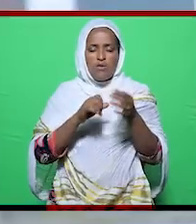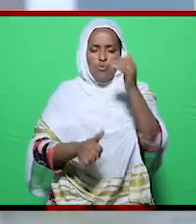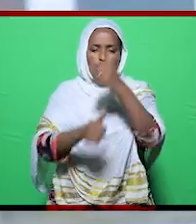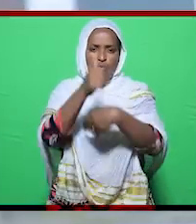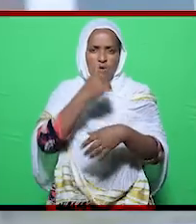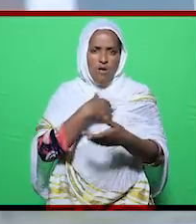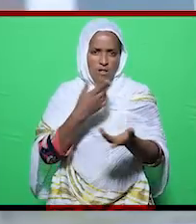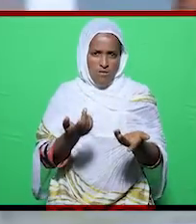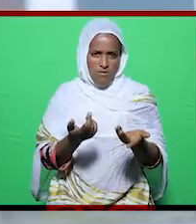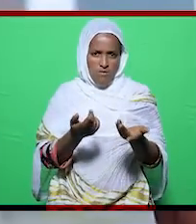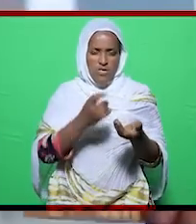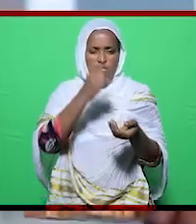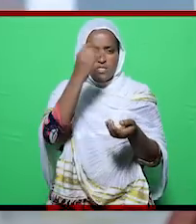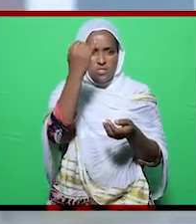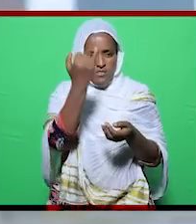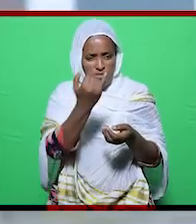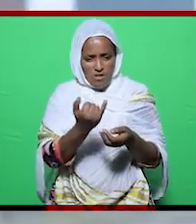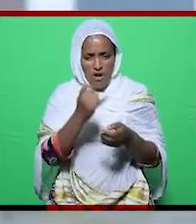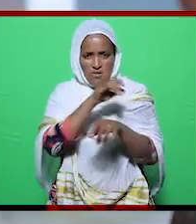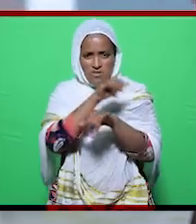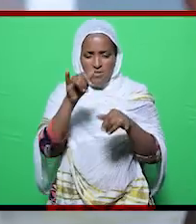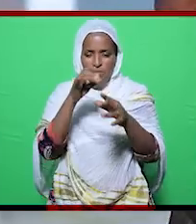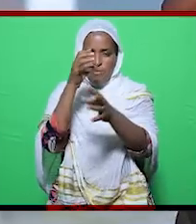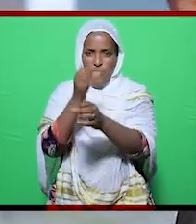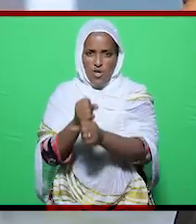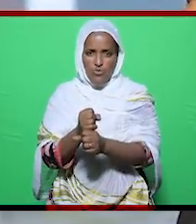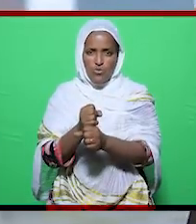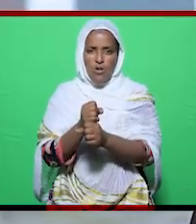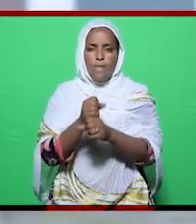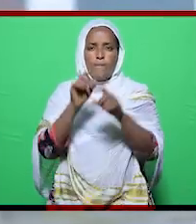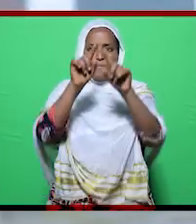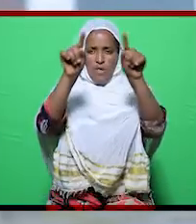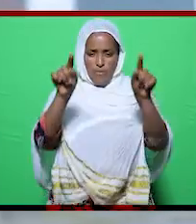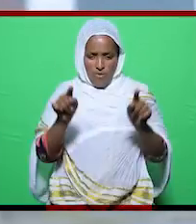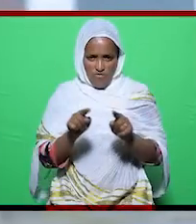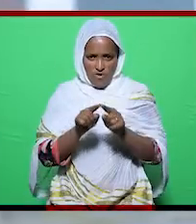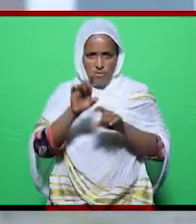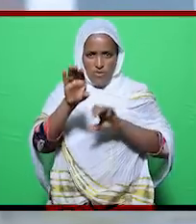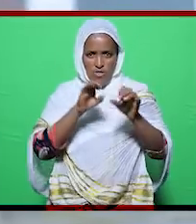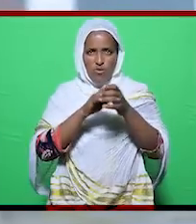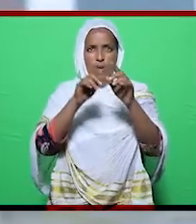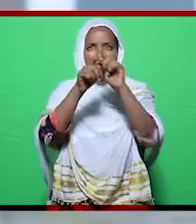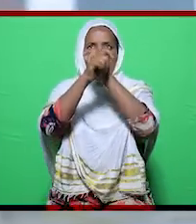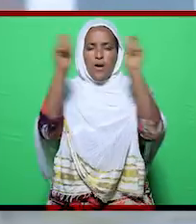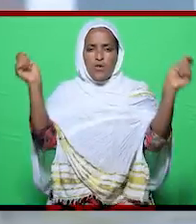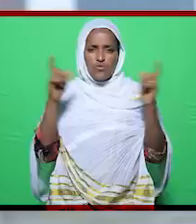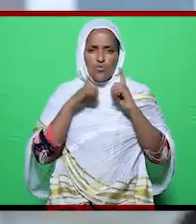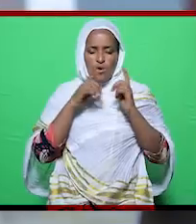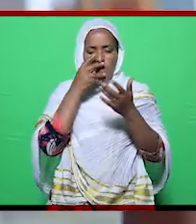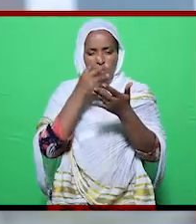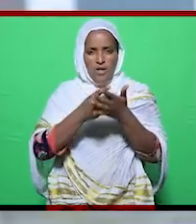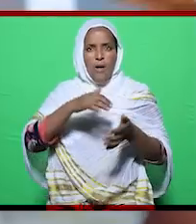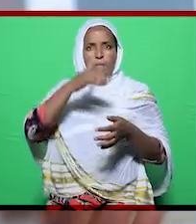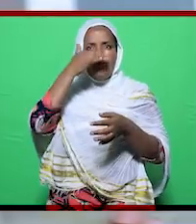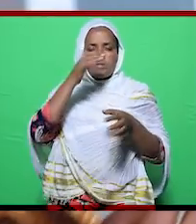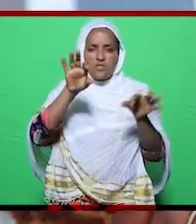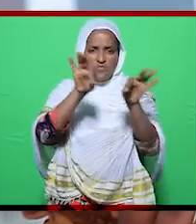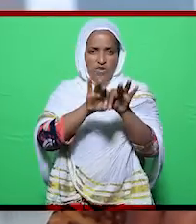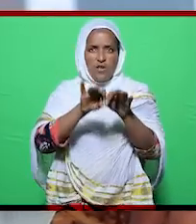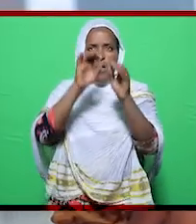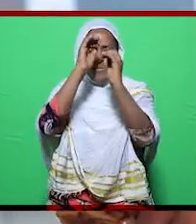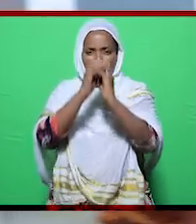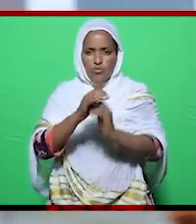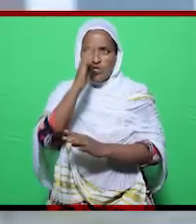የሚሄደው። ስለዚህ ጥንቃቄ ይጠይቃሉ። ሽቶ የሚጠቀም ሰው አለ። ሽቶ ሥዕላት ላይ ይሄ ይበላቸዋል፣